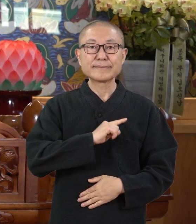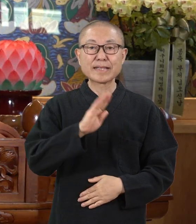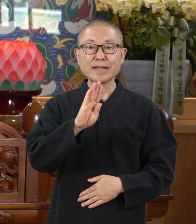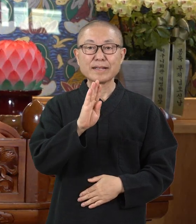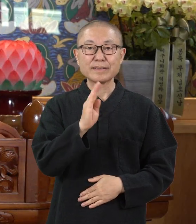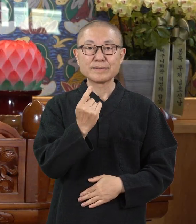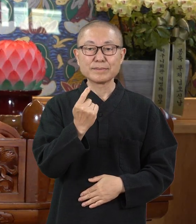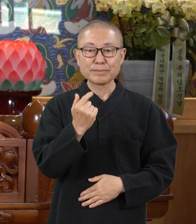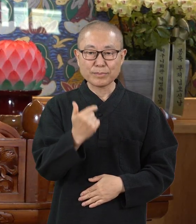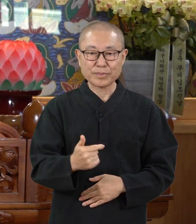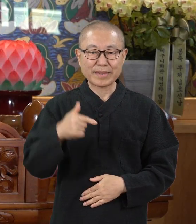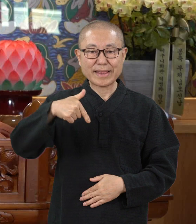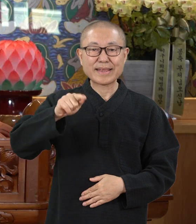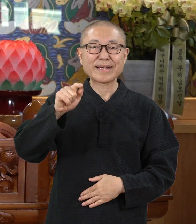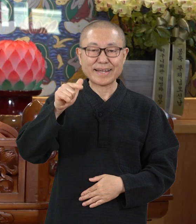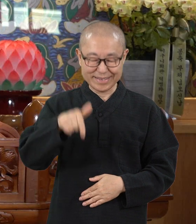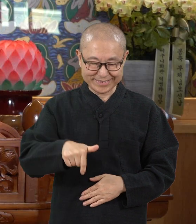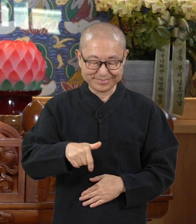본각입니다.